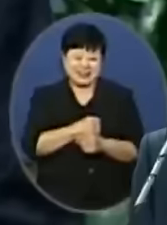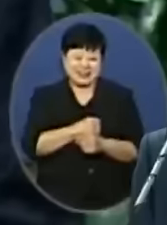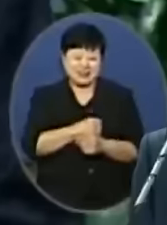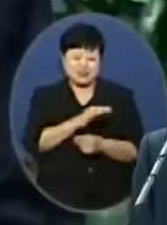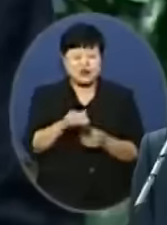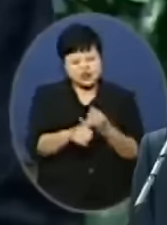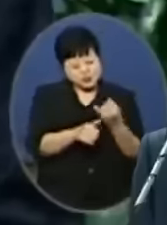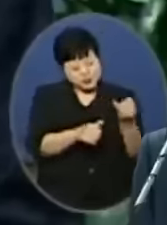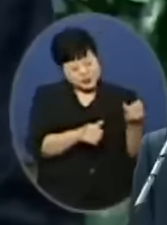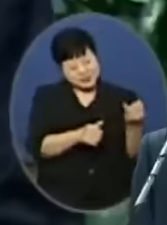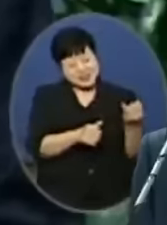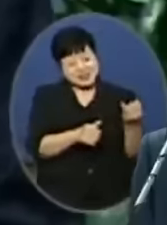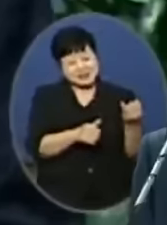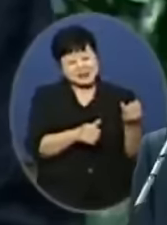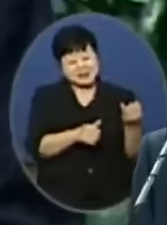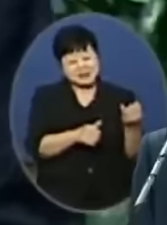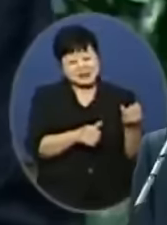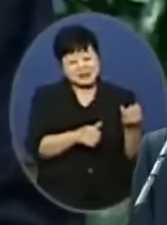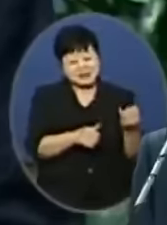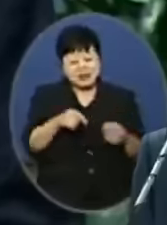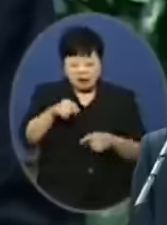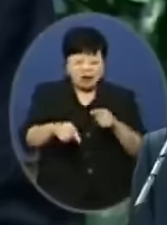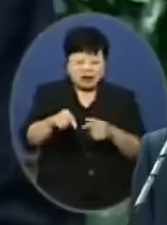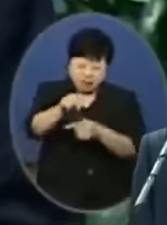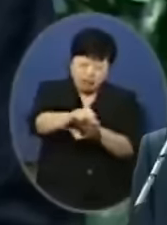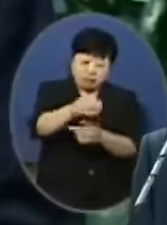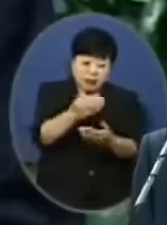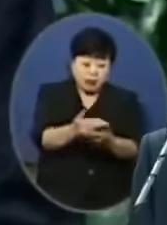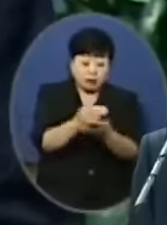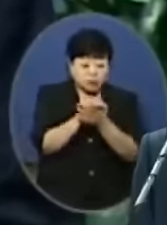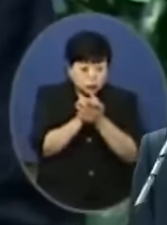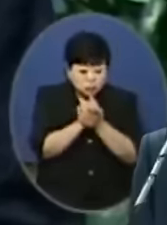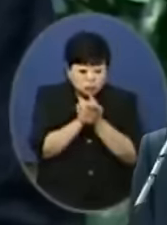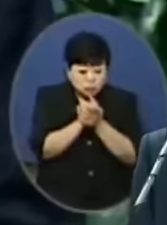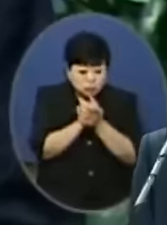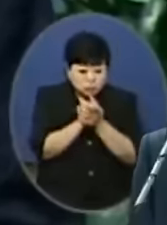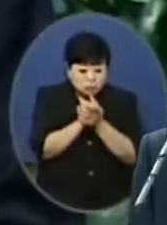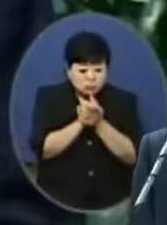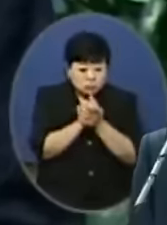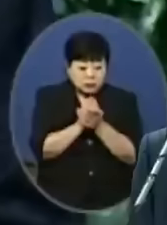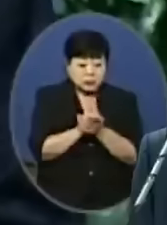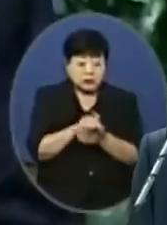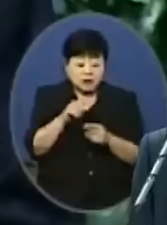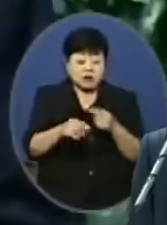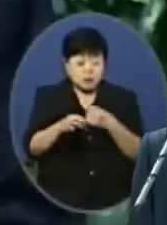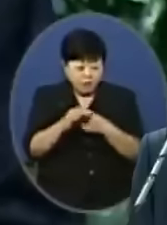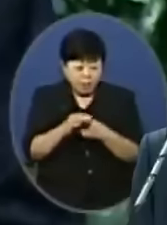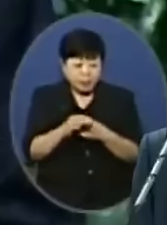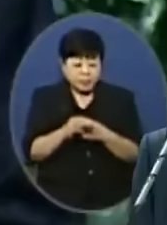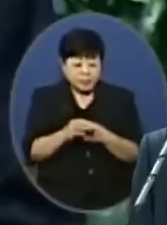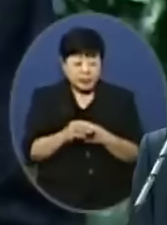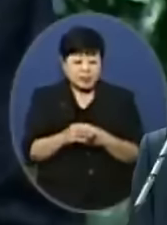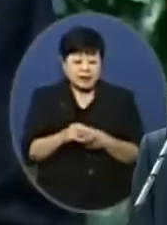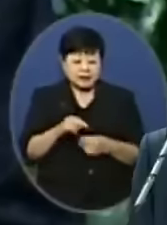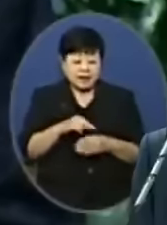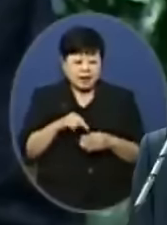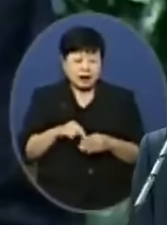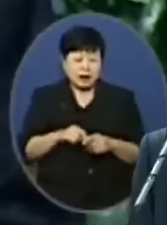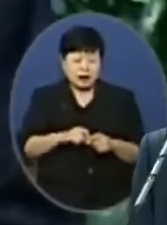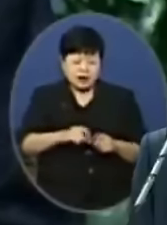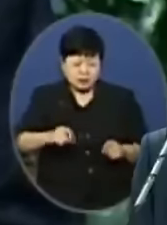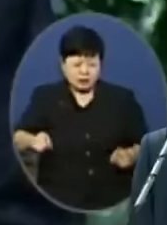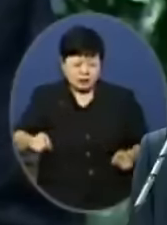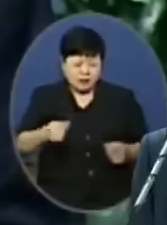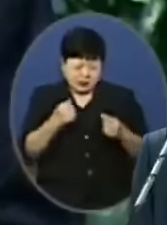우리 마누라 걷게 해 주시옵소서. 그것만 하면은 내가 토굴에 며칠 더